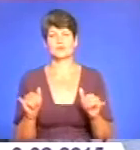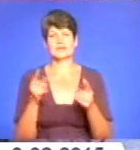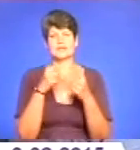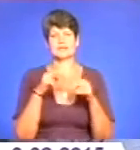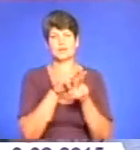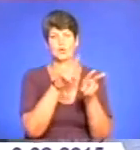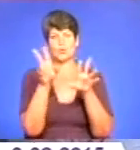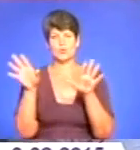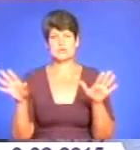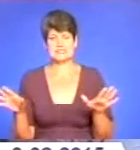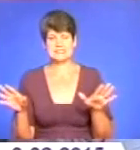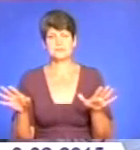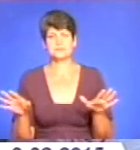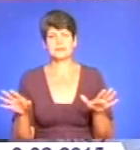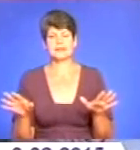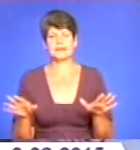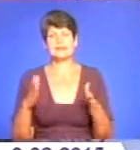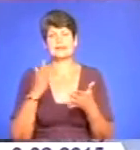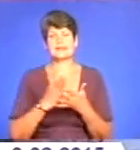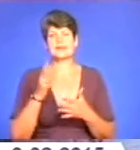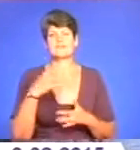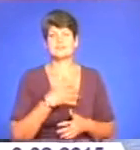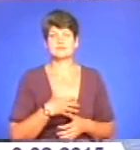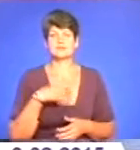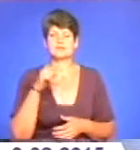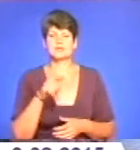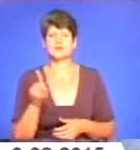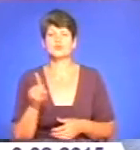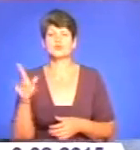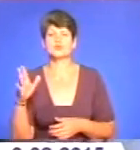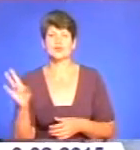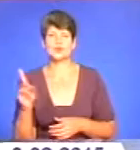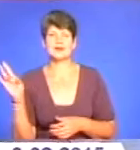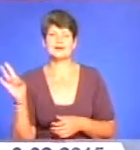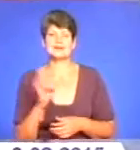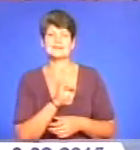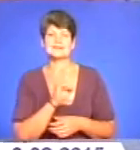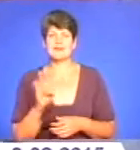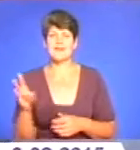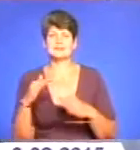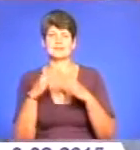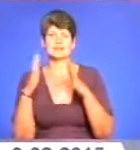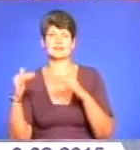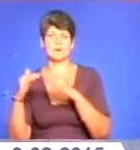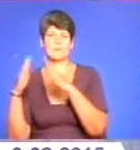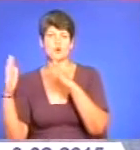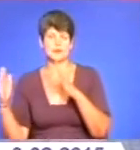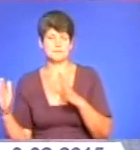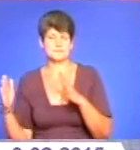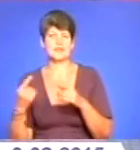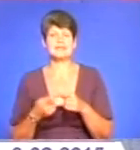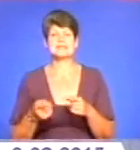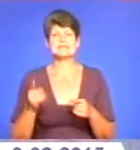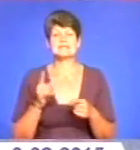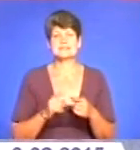кругозір. Ну і дуже важливо є те, що такі християнські табори – це є